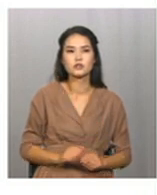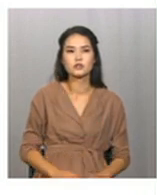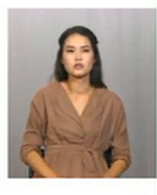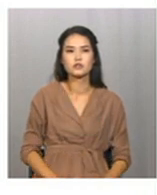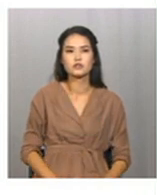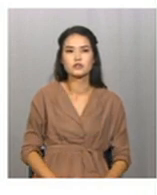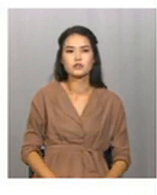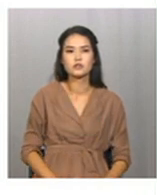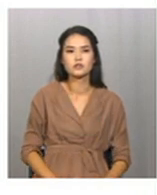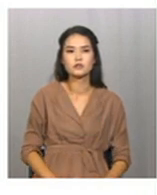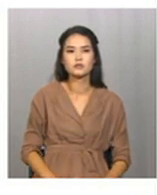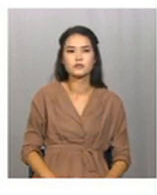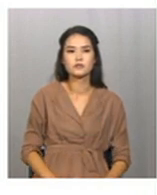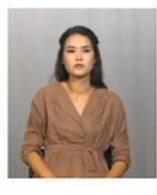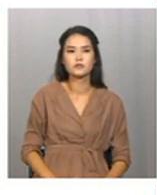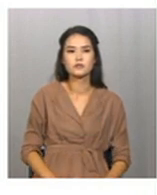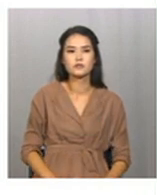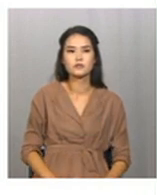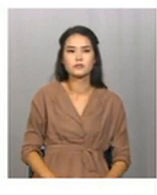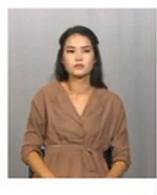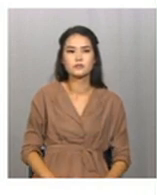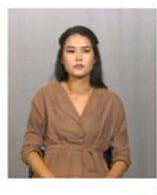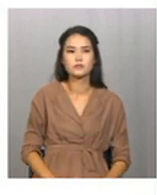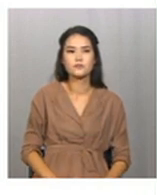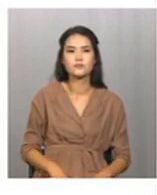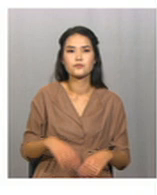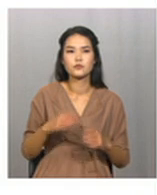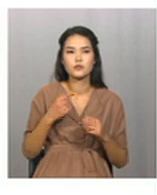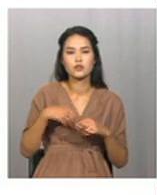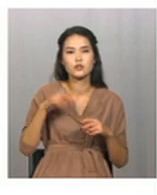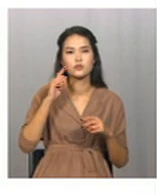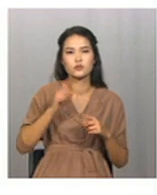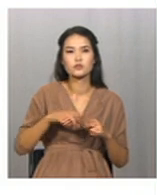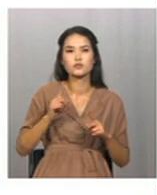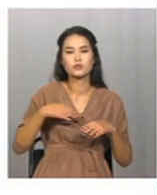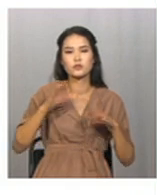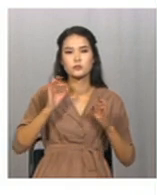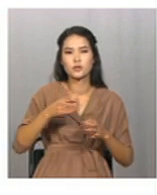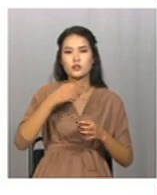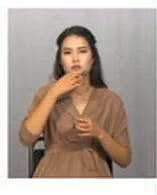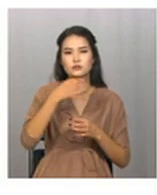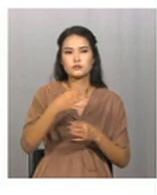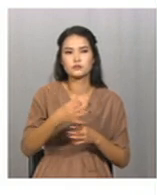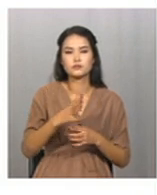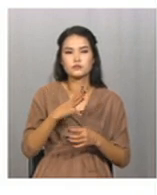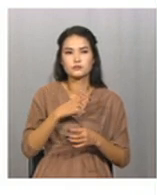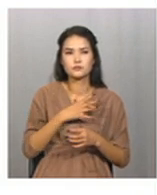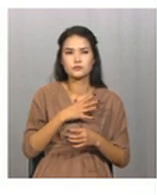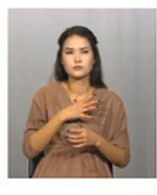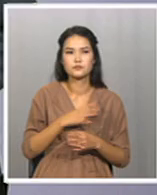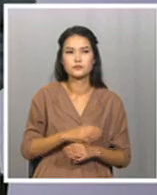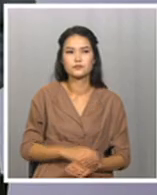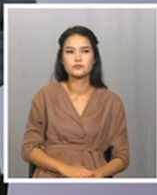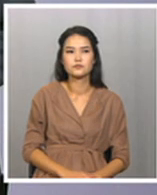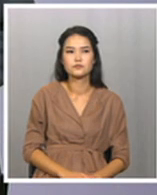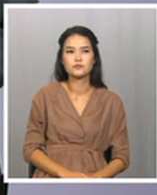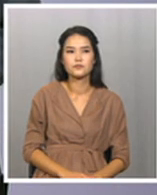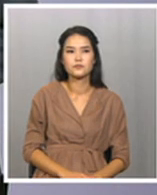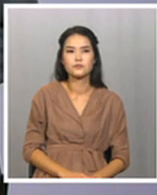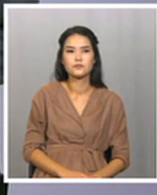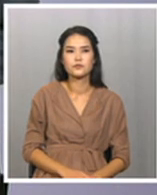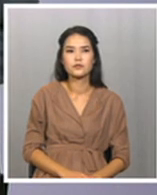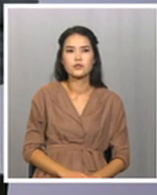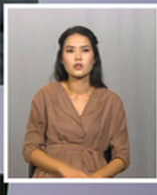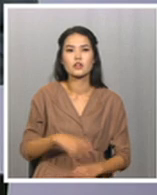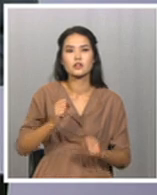и восхищения. Я уверена, вы правильно ответили на эти вопросы. Продолжим работу. На